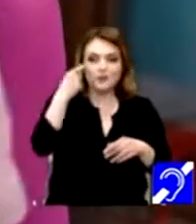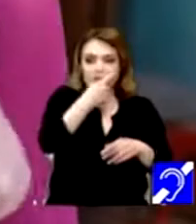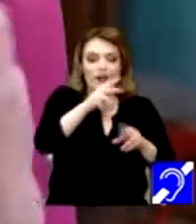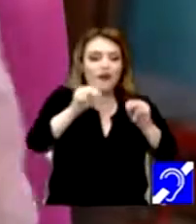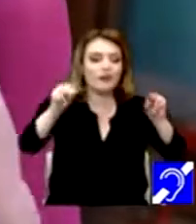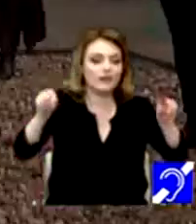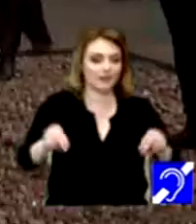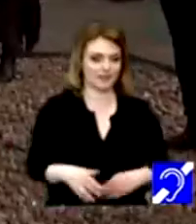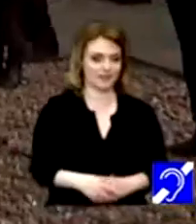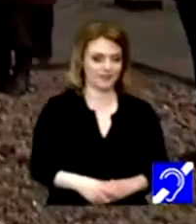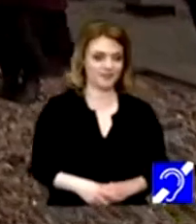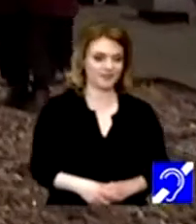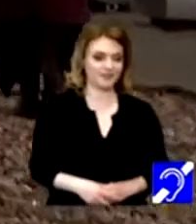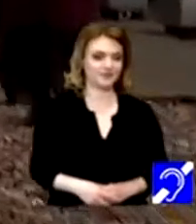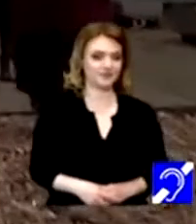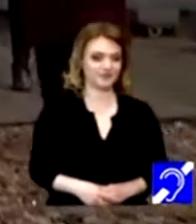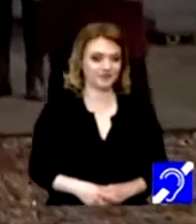ça permet de fédérer.